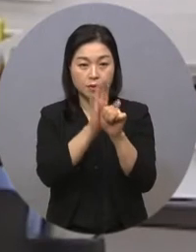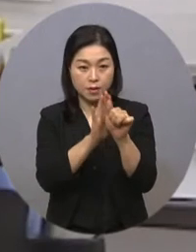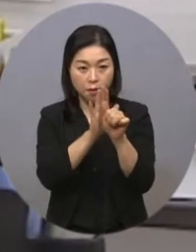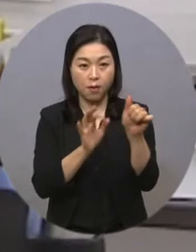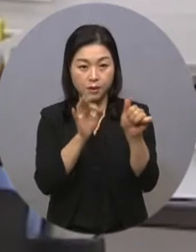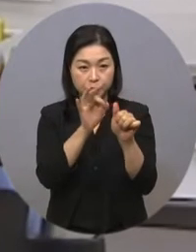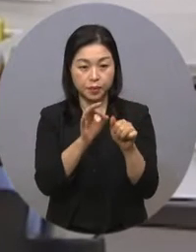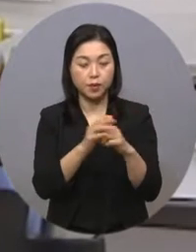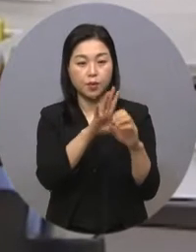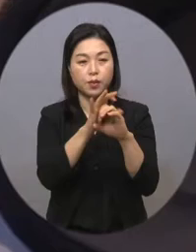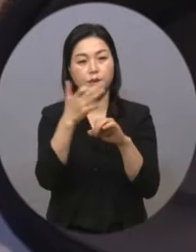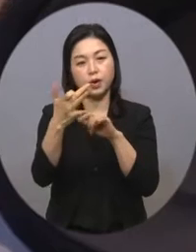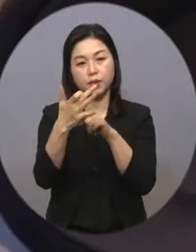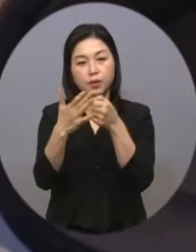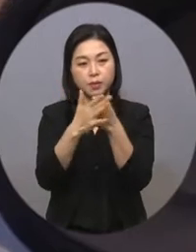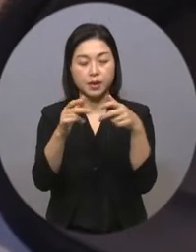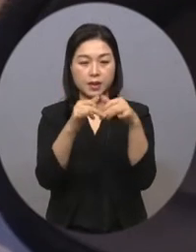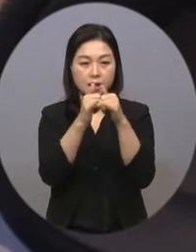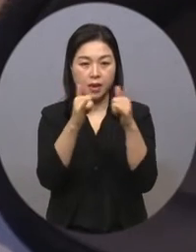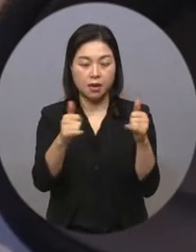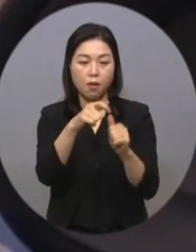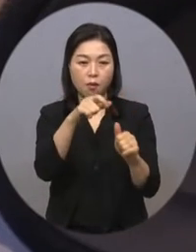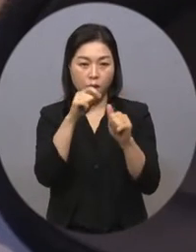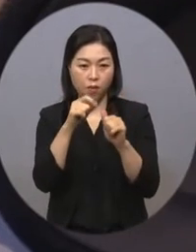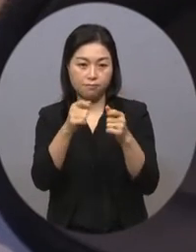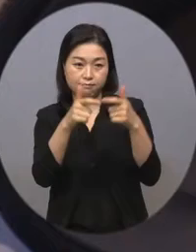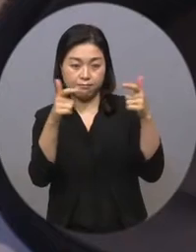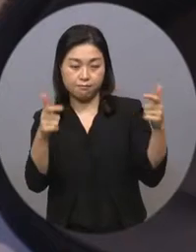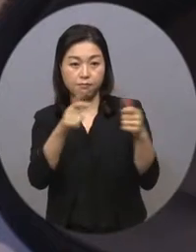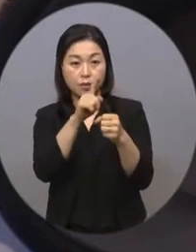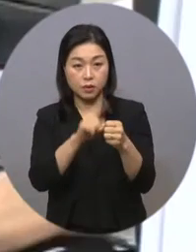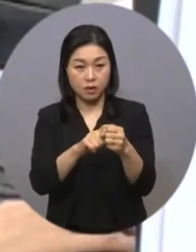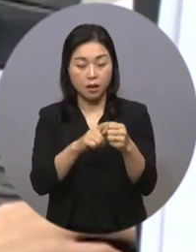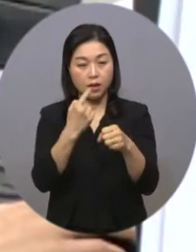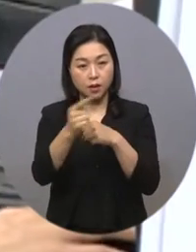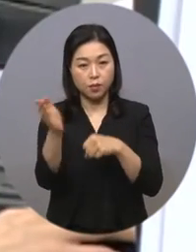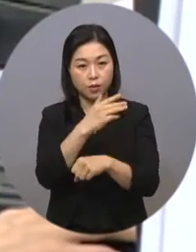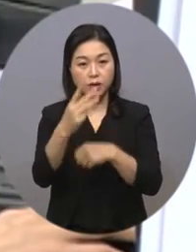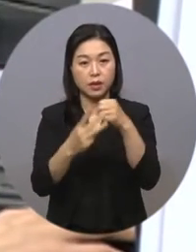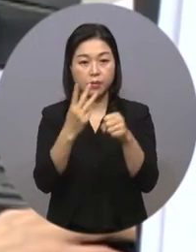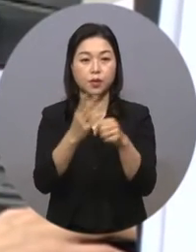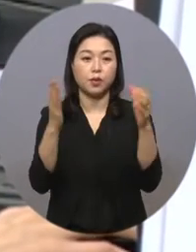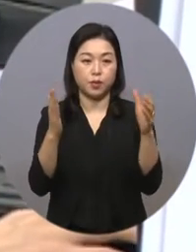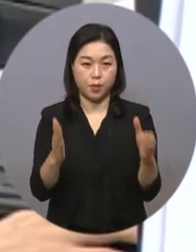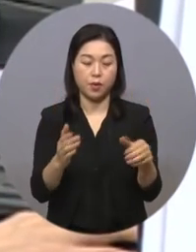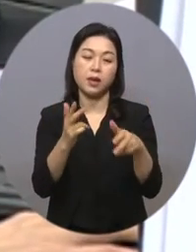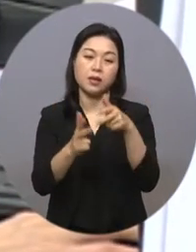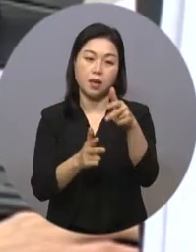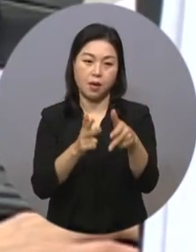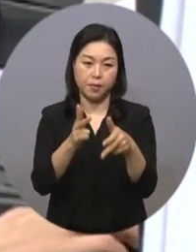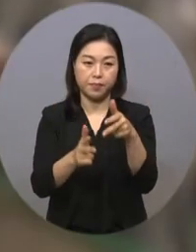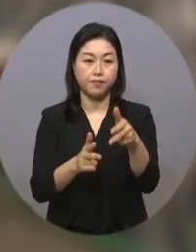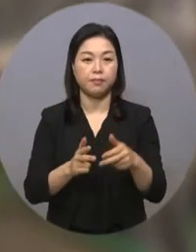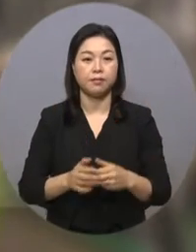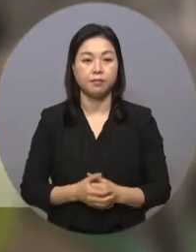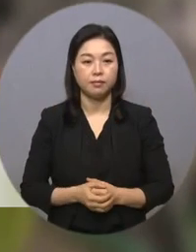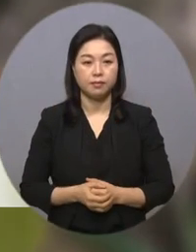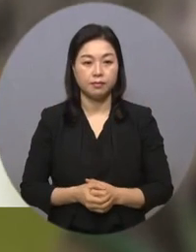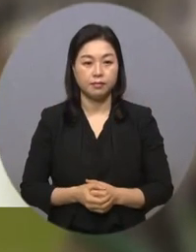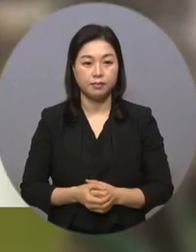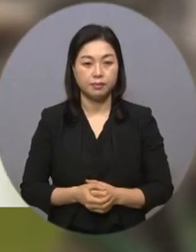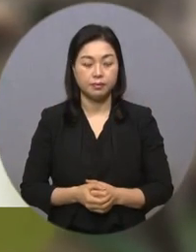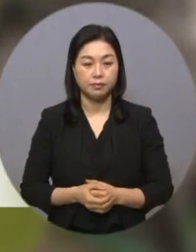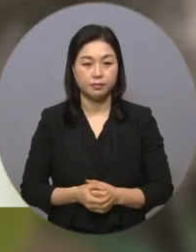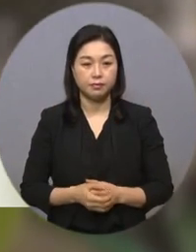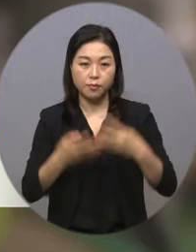어려워진 장애인 고용 여건을 개선하기 위해 내년부터 3년간 1시적으로 추진하는 사업입니다 지원